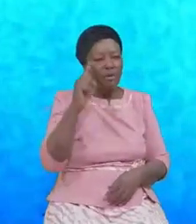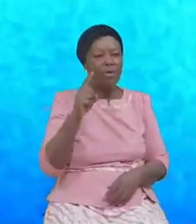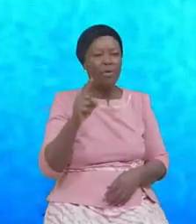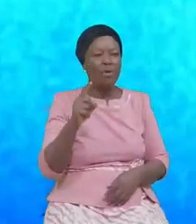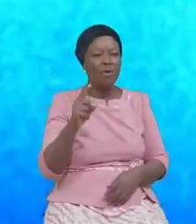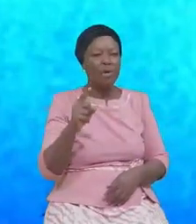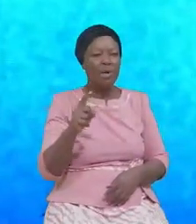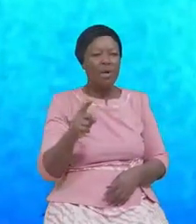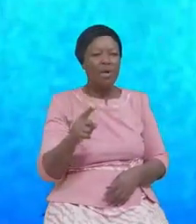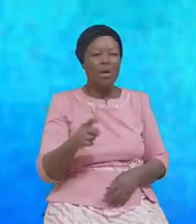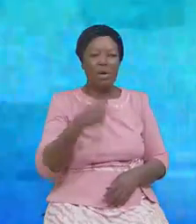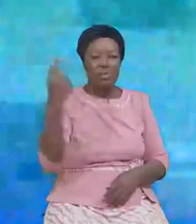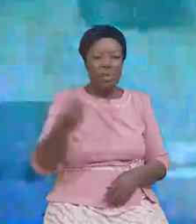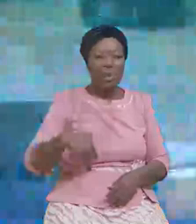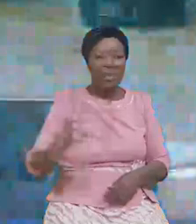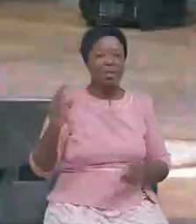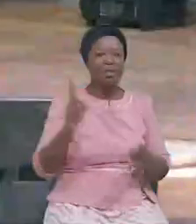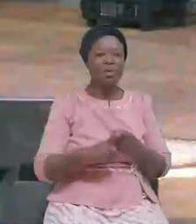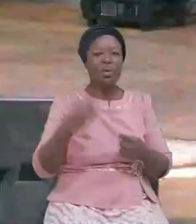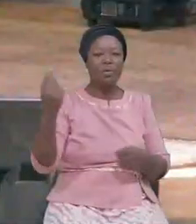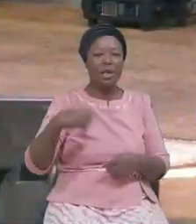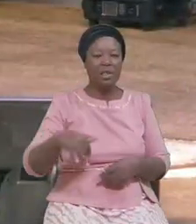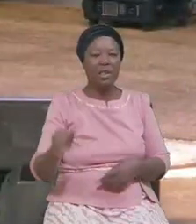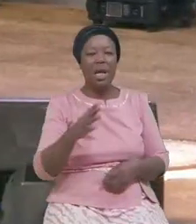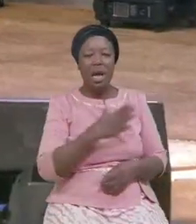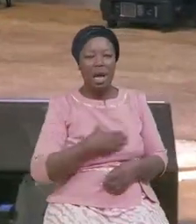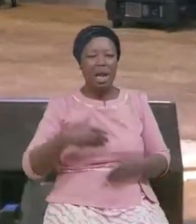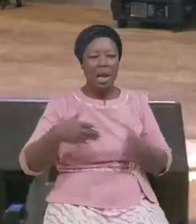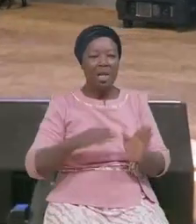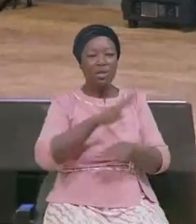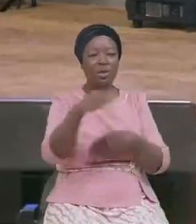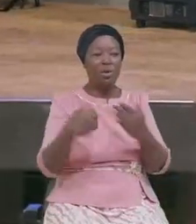en éternité, et que tout le peuple dise...